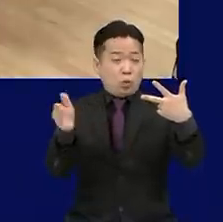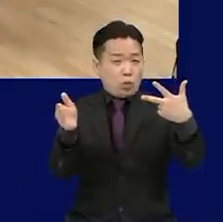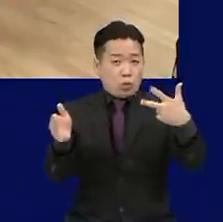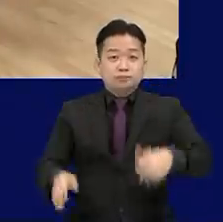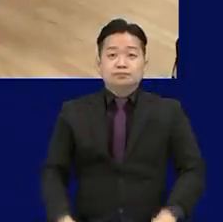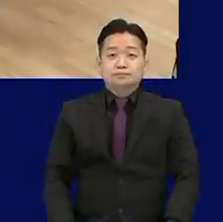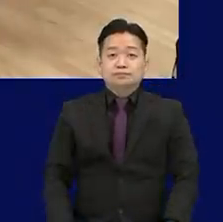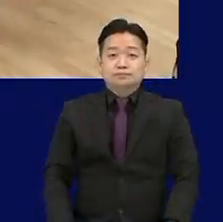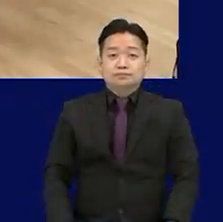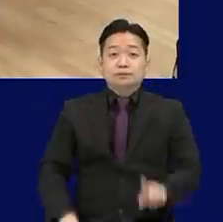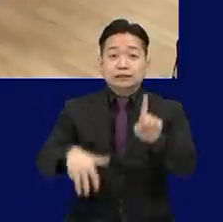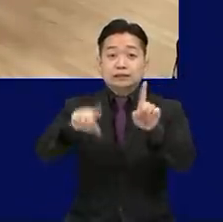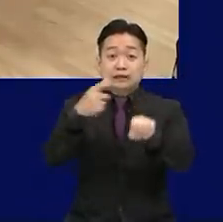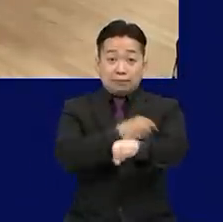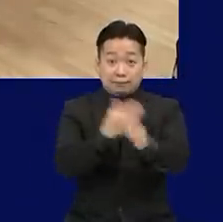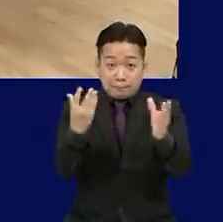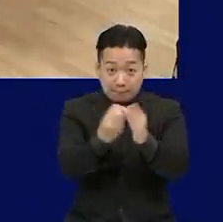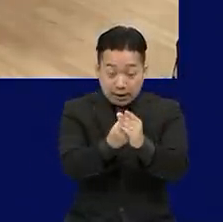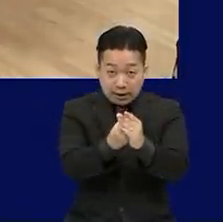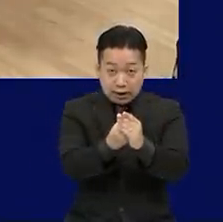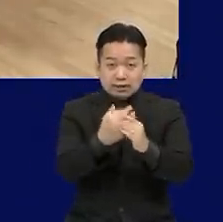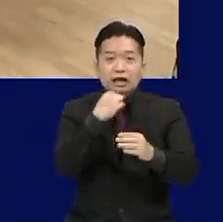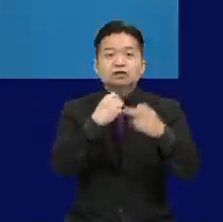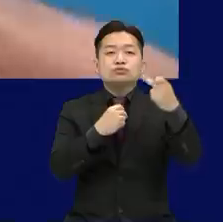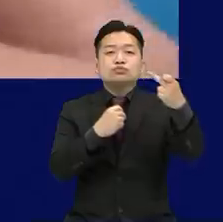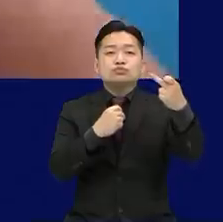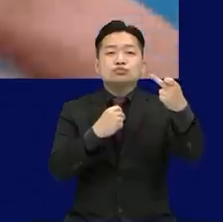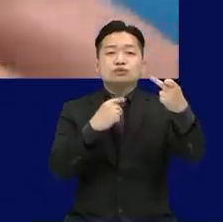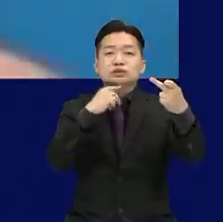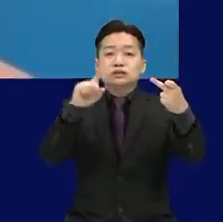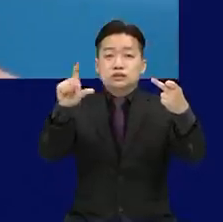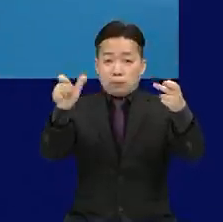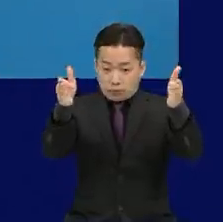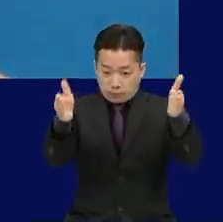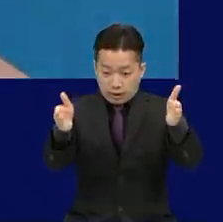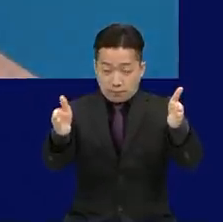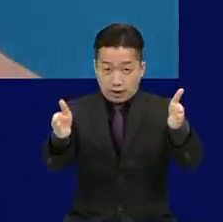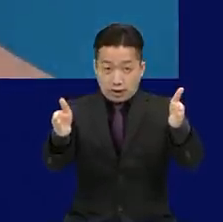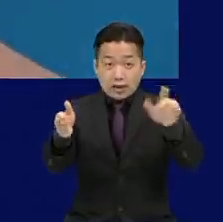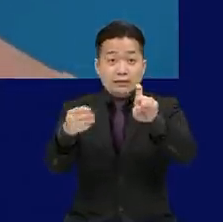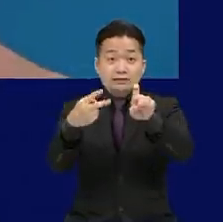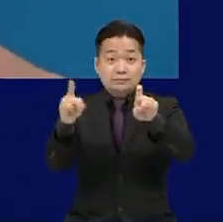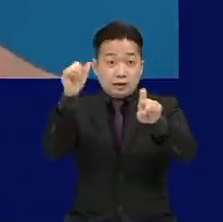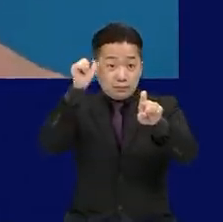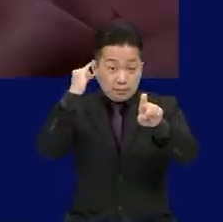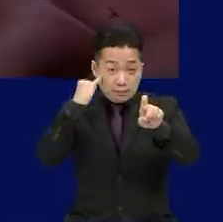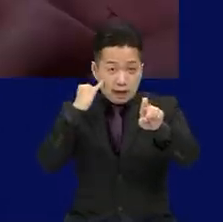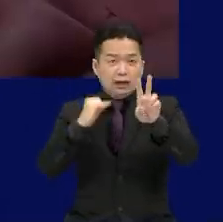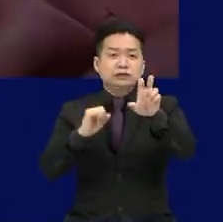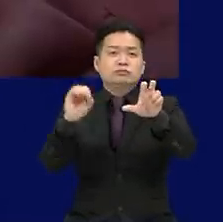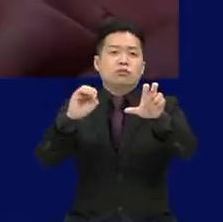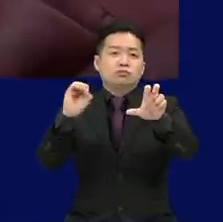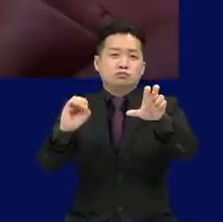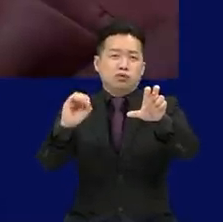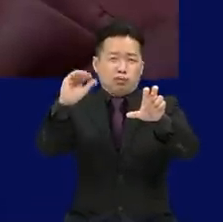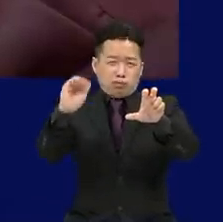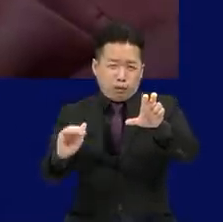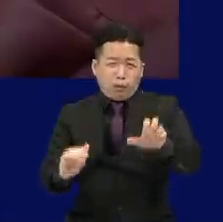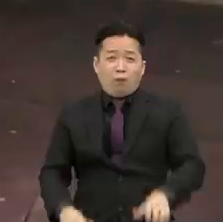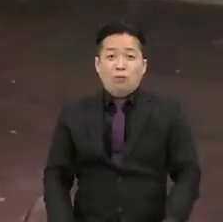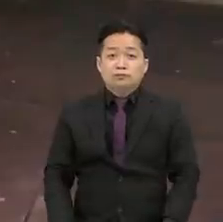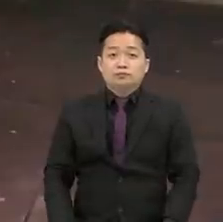67.6%지만 1차 접종을 마친 12살과 15살 사이 10대는 25%도 되지